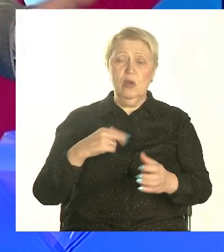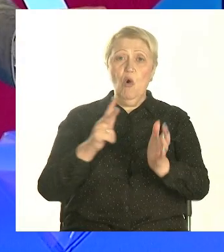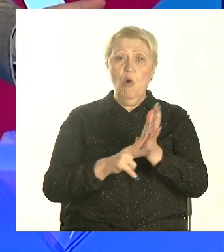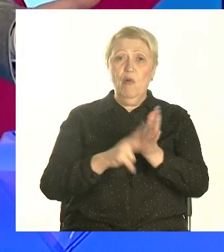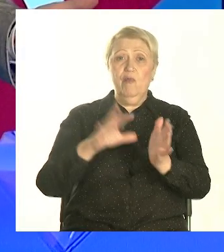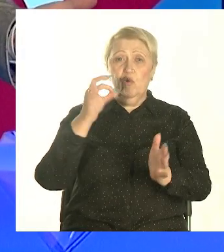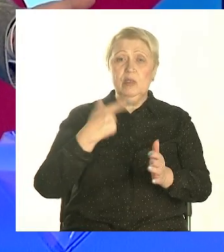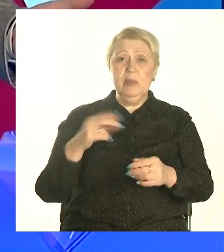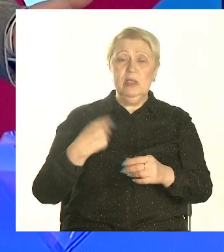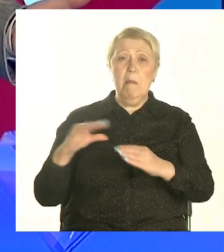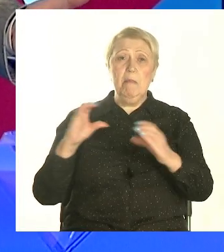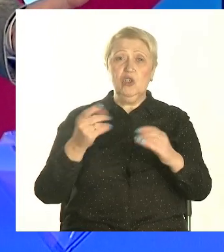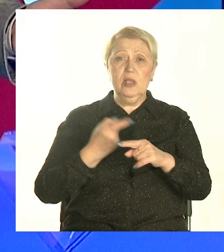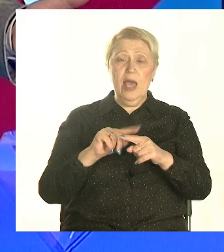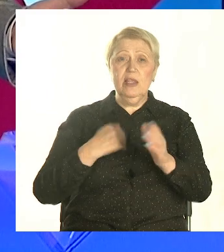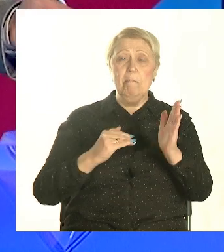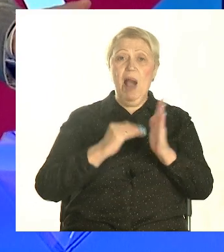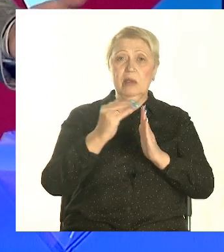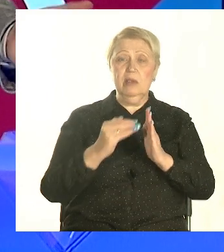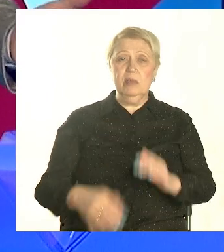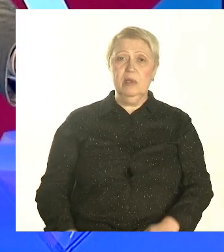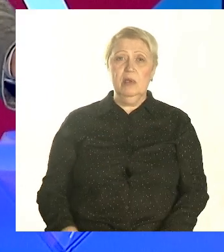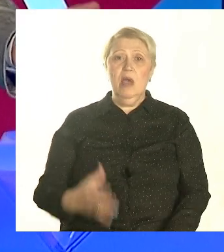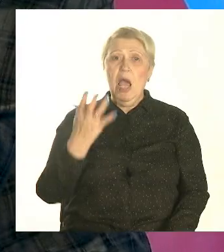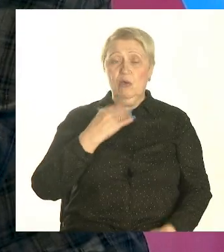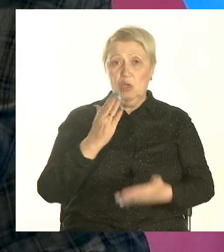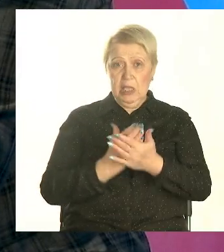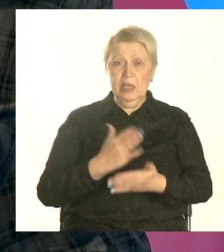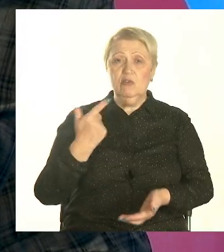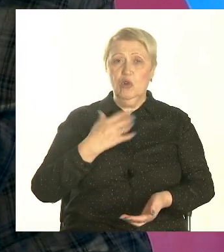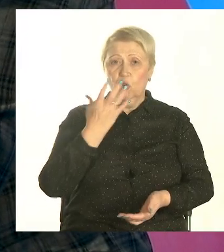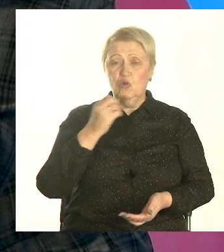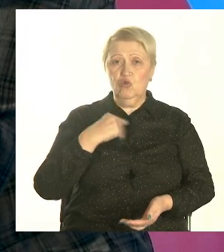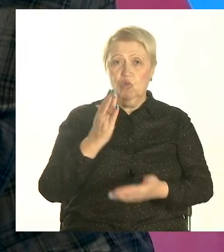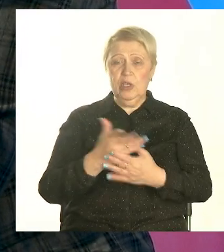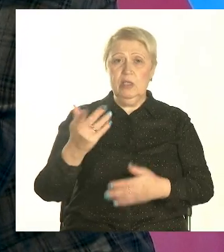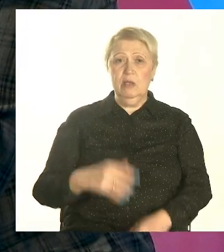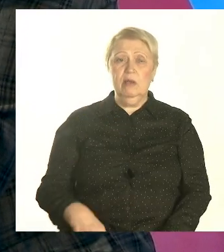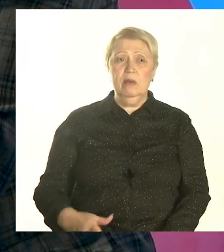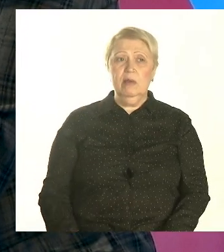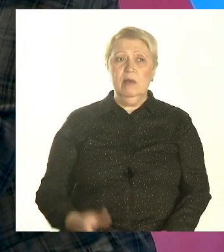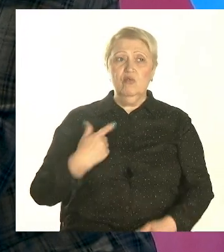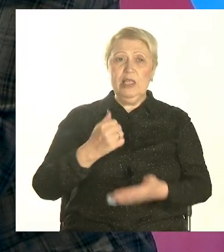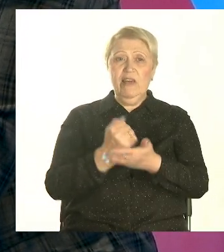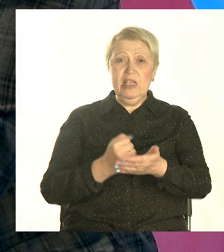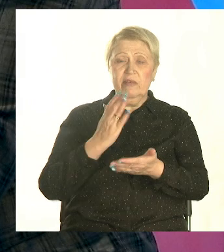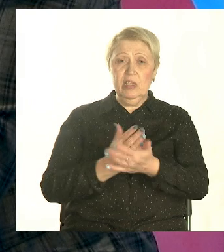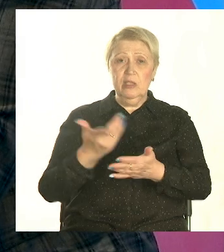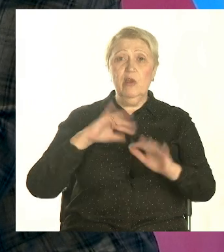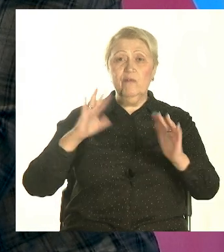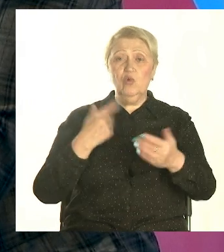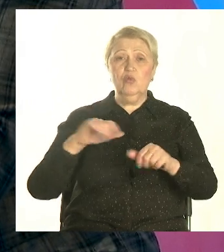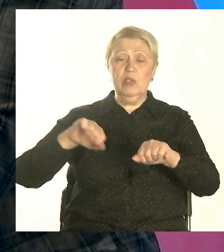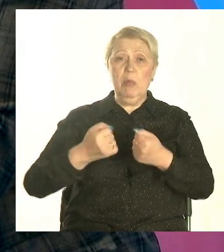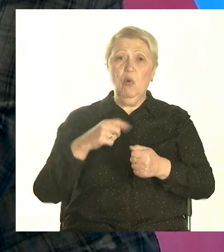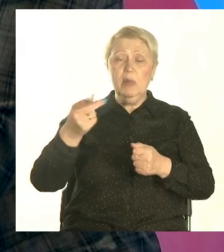– это максимум парка? Нет, не максимум. То есть есть еще в запасе резерв, какие-то… Естественно, в резерве у нас всегда есть подмены машины, и в случае поломки транспортного